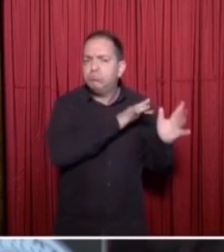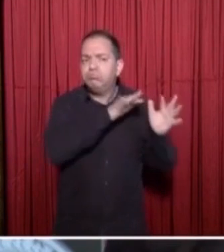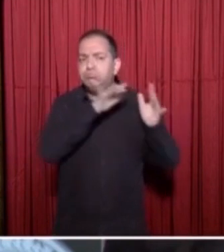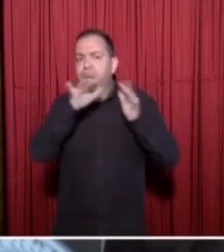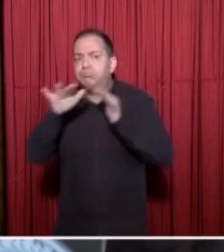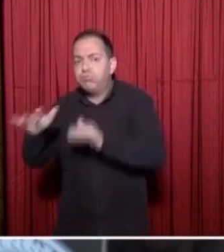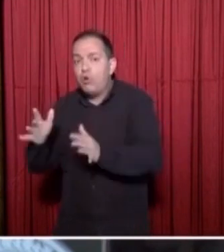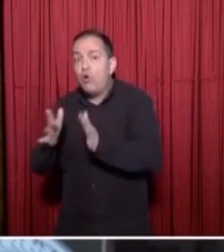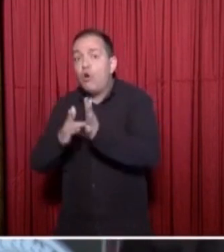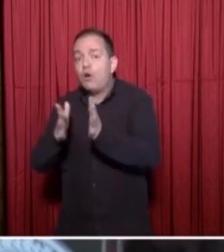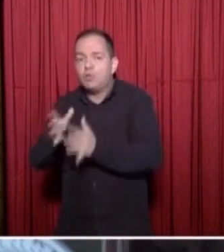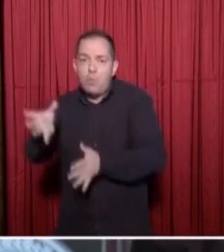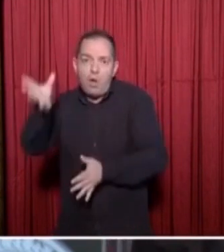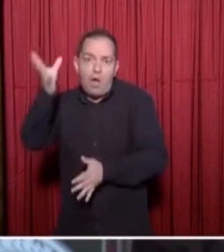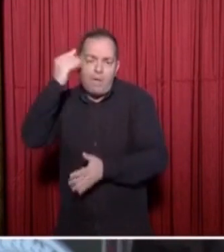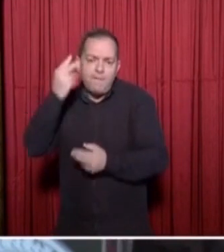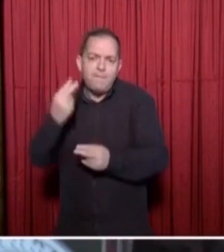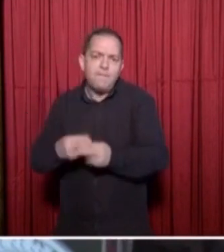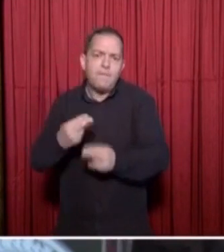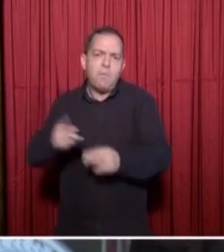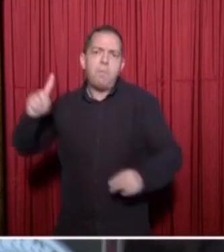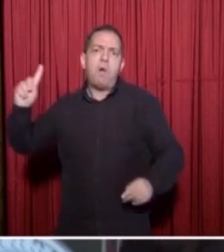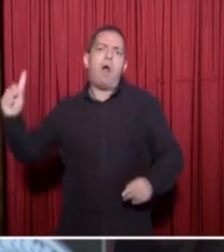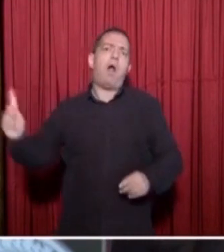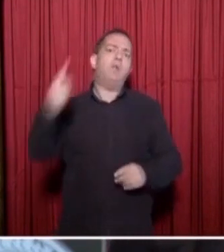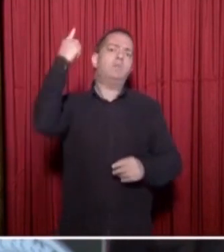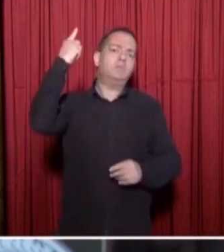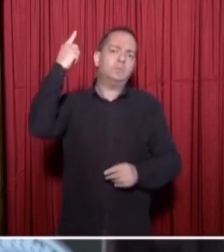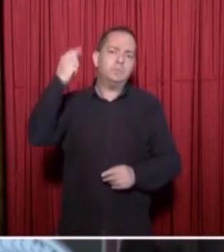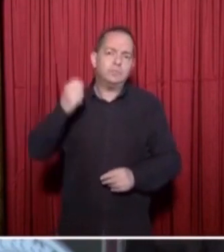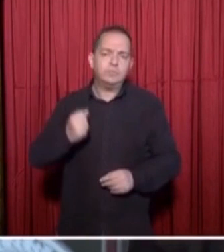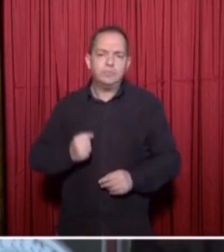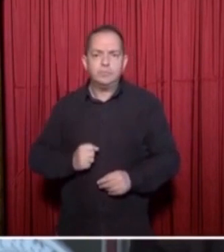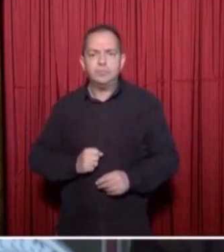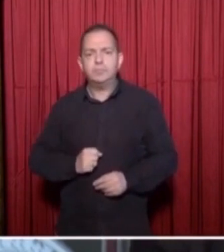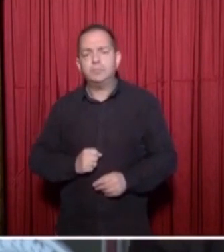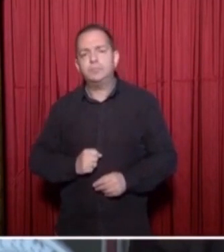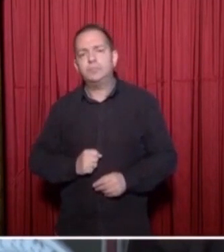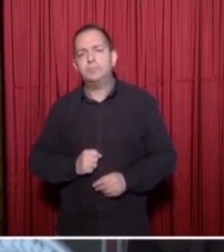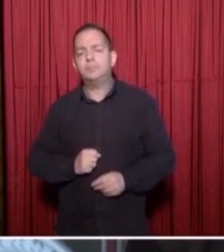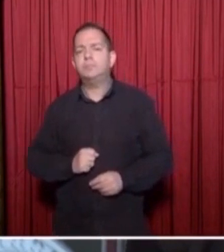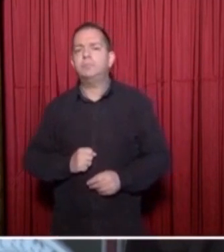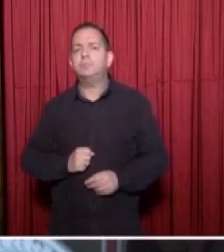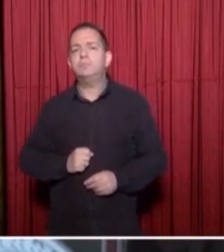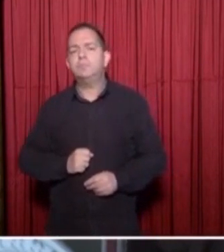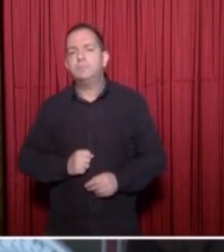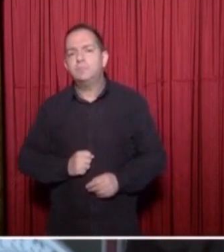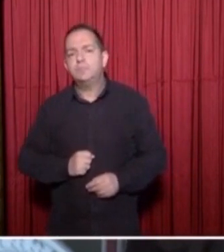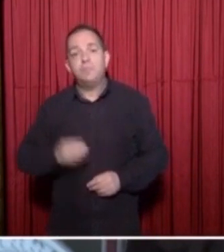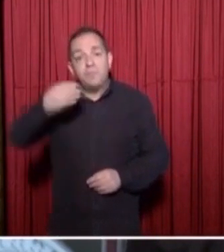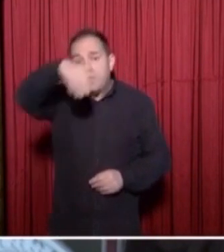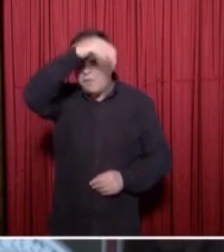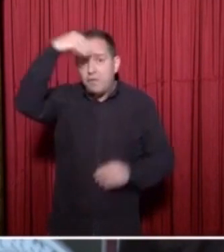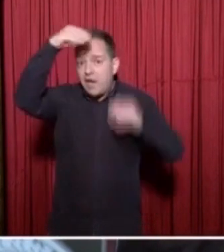όχλος, ότι οίκουσε τούτο αυτόν, πεποίηκαινε το σημείο.